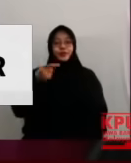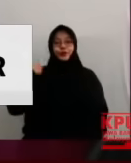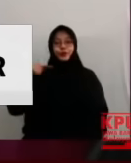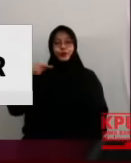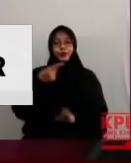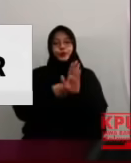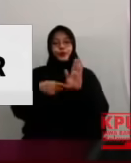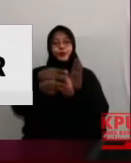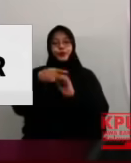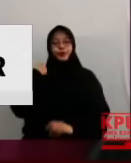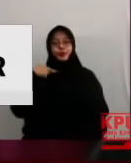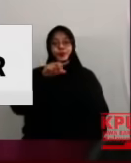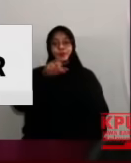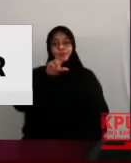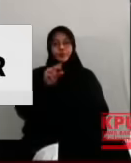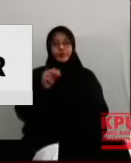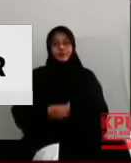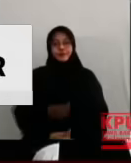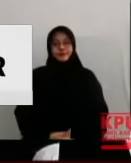wakil gubernur Jawa